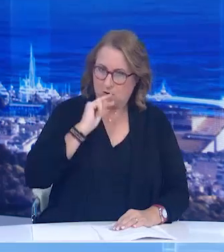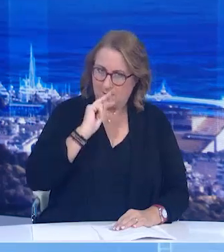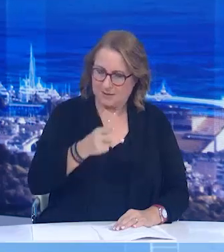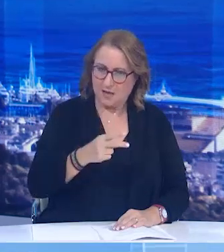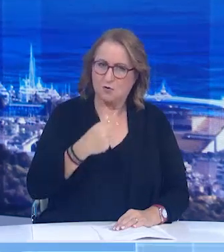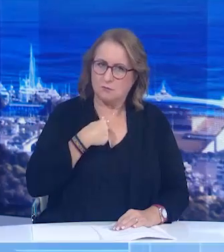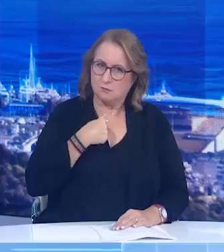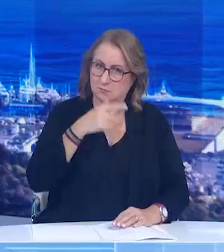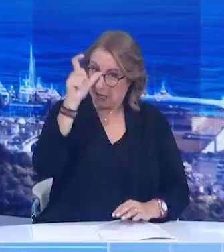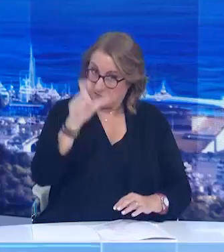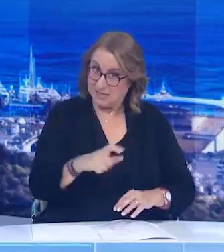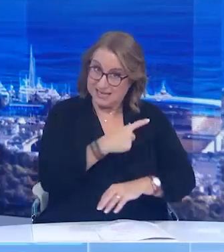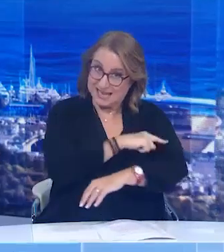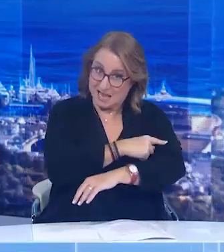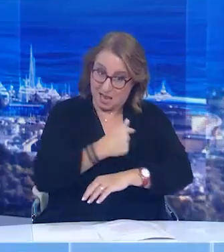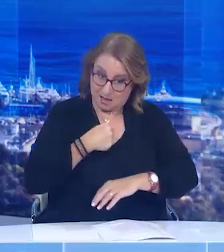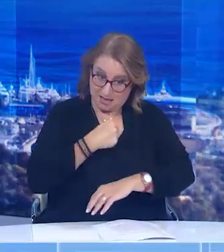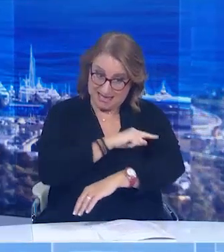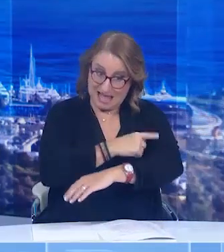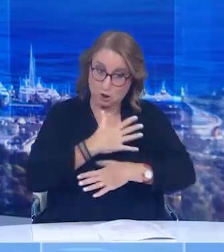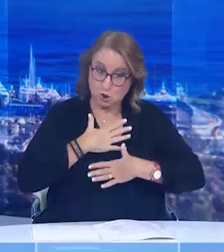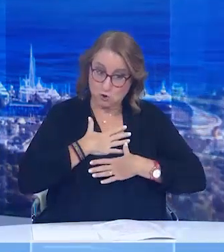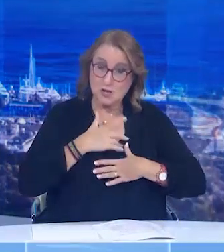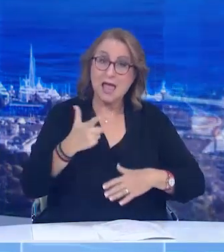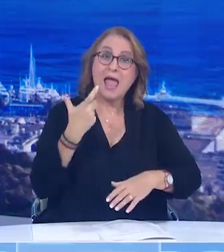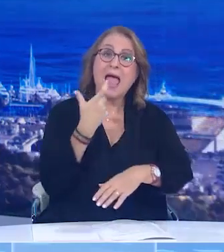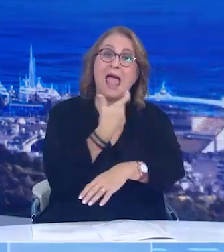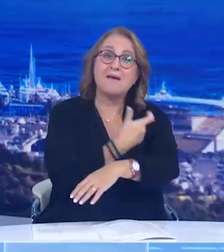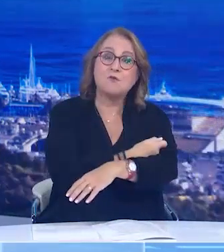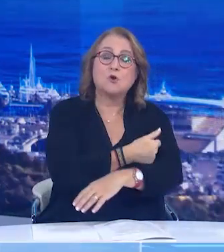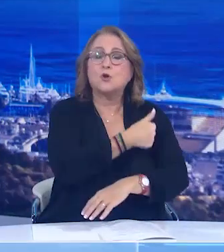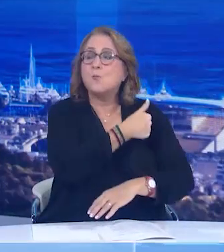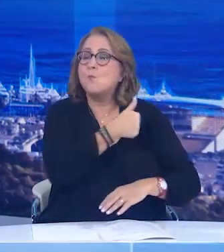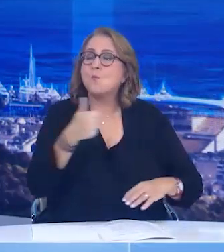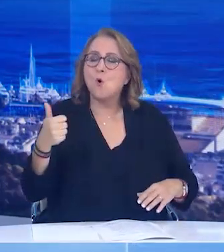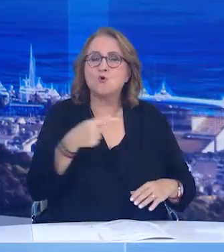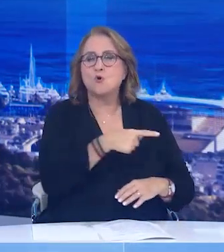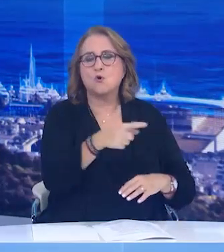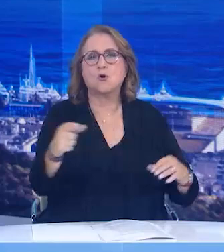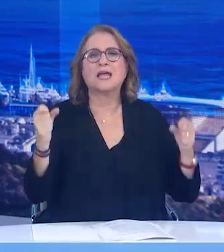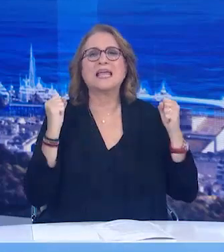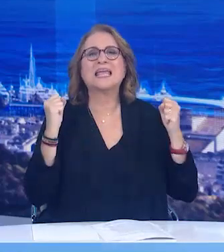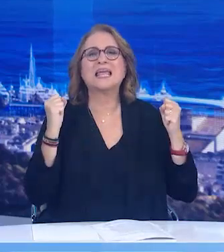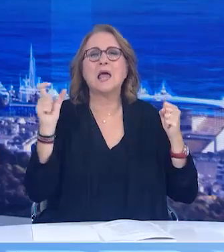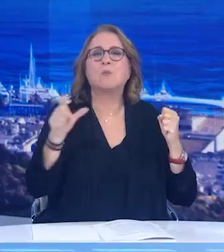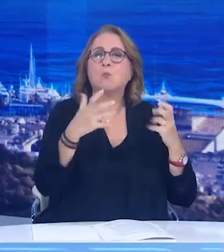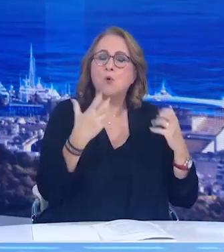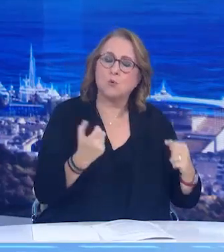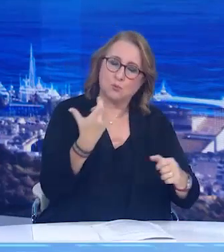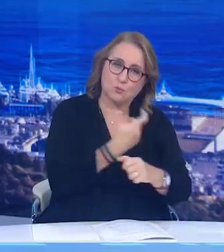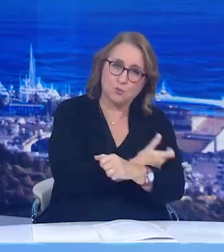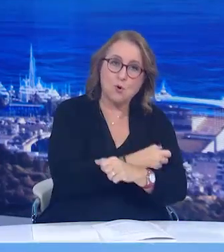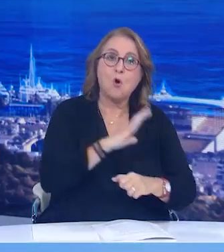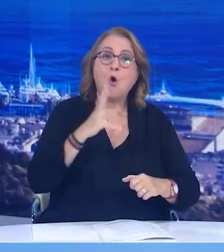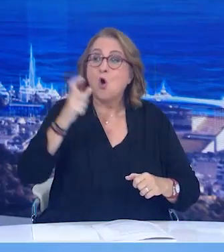πάντα τα εμβόλια απευθύνονται σε υγιή πληθυσμό, δεν απευθύνονται σε ασθενείς. Όταν φτάσουμε να έχουμε ασθένεια, τα πράγματα είναι πολύ πιο δύσκολα και πολύ